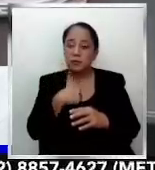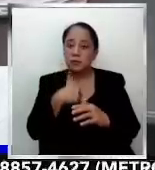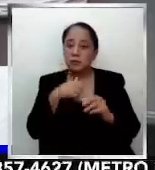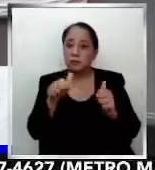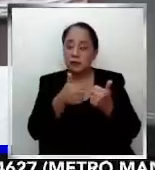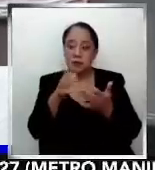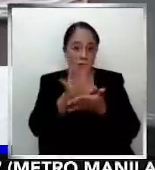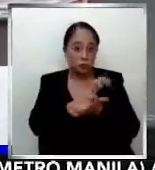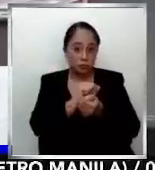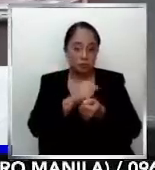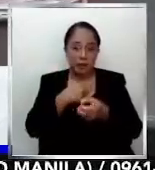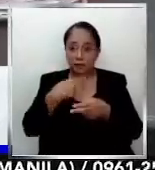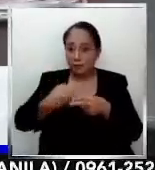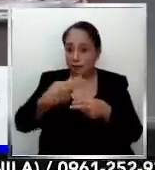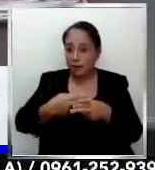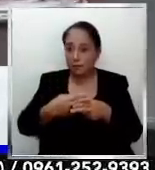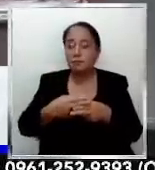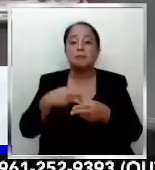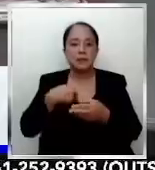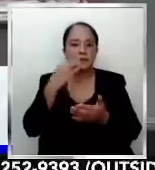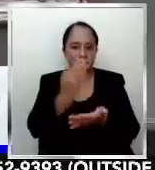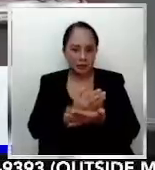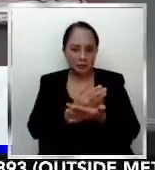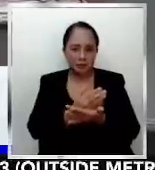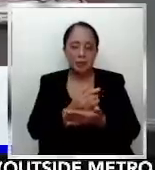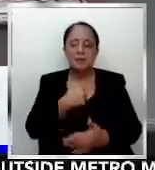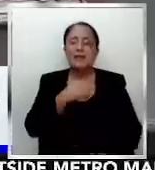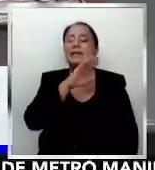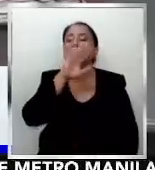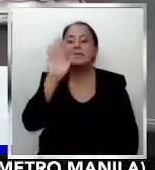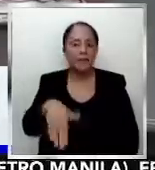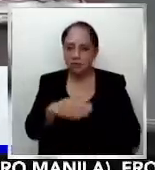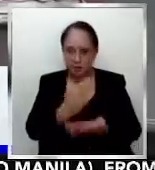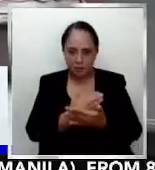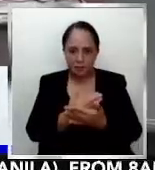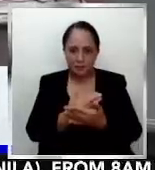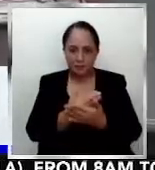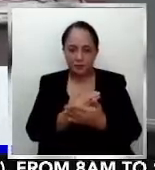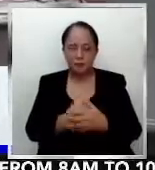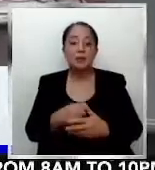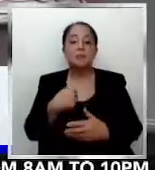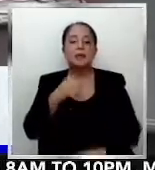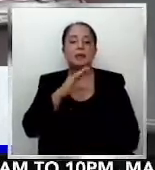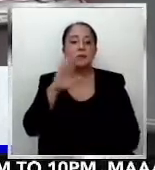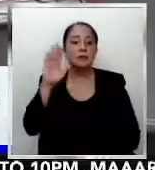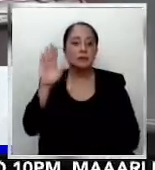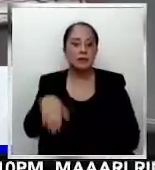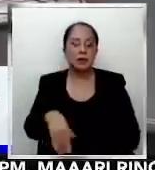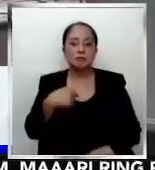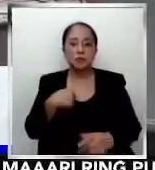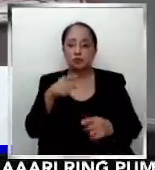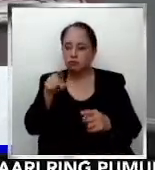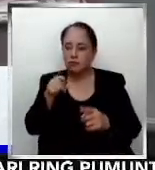pangalan ko, hihinto ako. Hindi ako hihinto. Hindi ako hihinto na habulin kayong